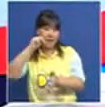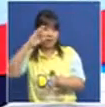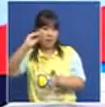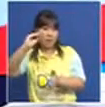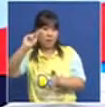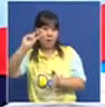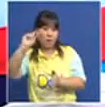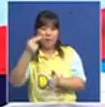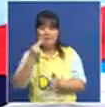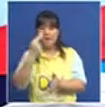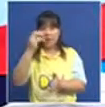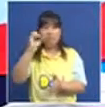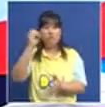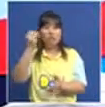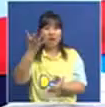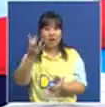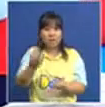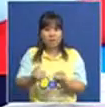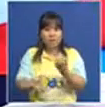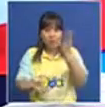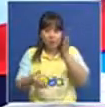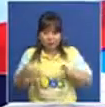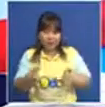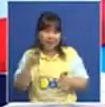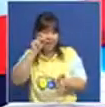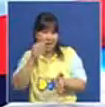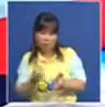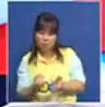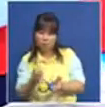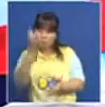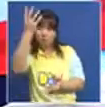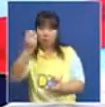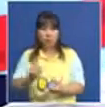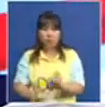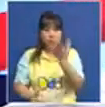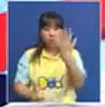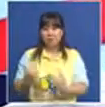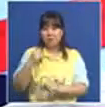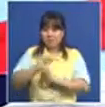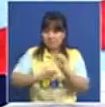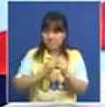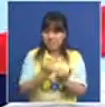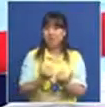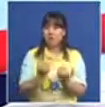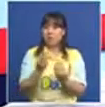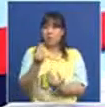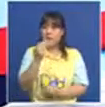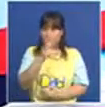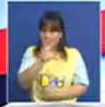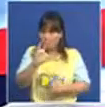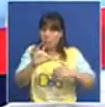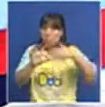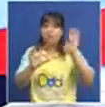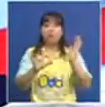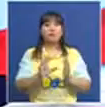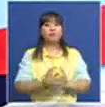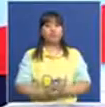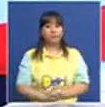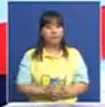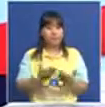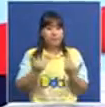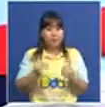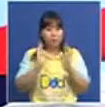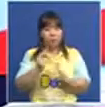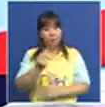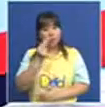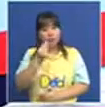การณ์บั้งไฟพญานาคปรากฏขึ้นเหนือน้ำนะคะซึ่งปีนี้มีจำนวนลูกไฟมากกว่า500ลูกด้วยกันนะคะก็สร้างความ